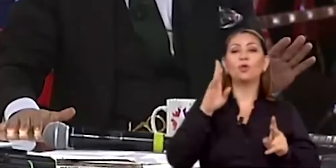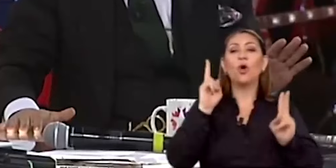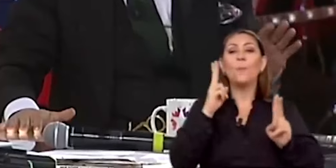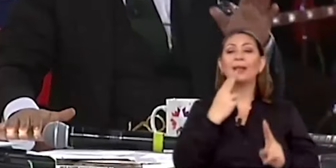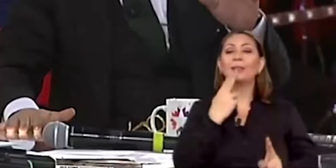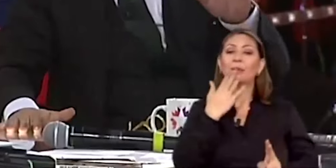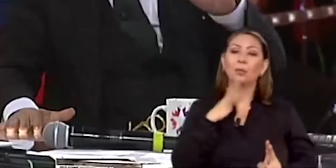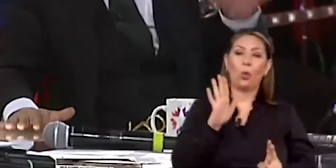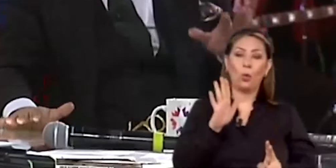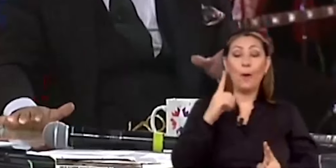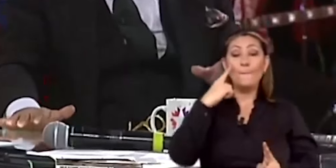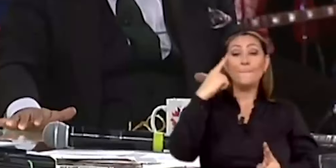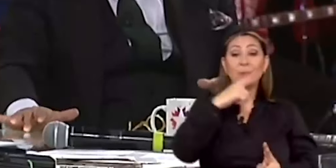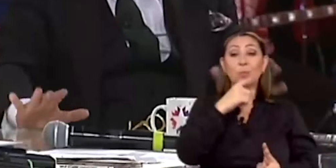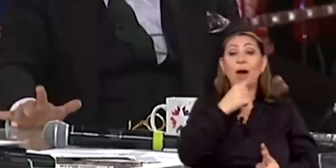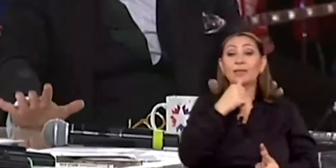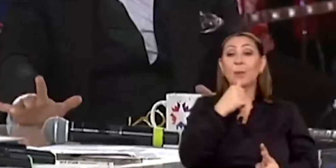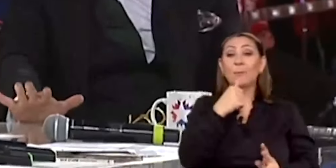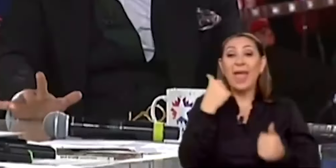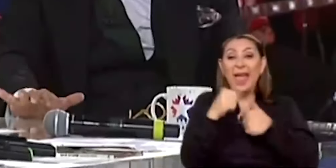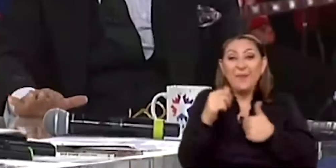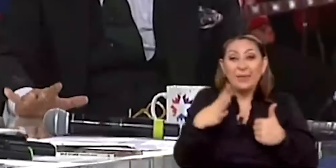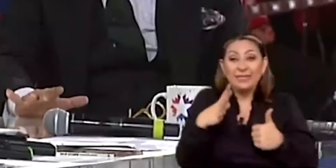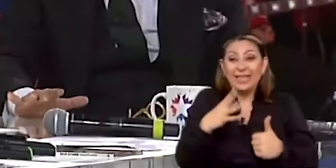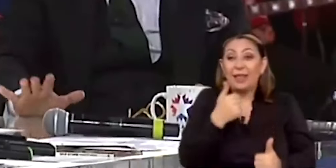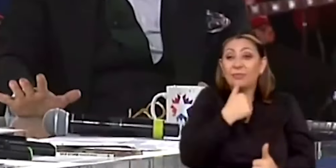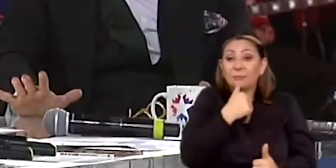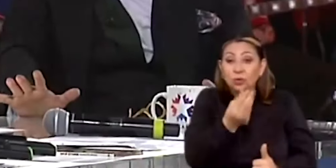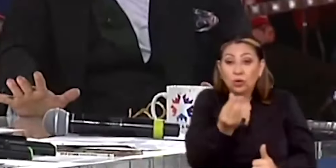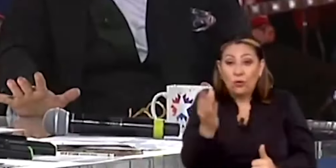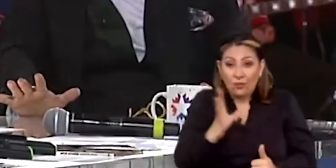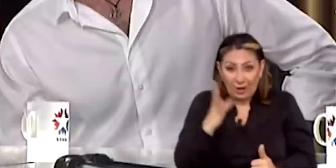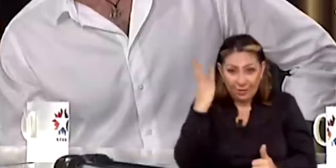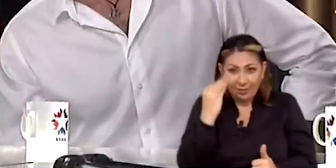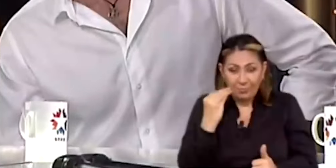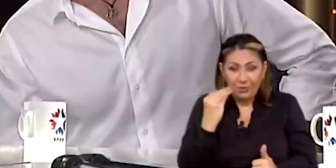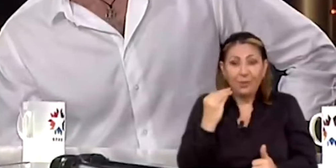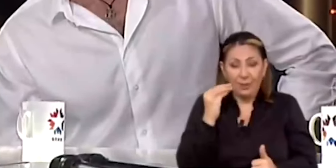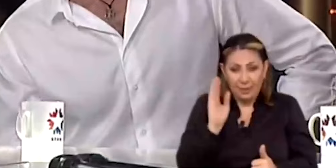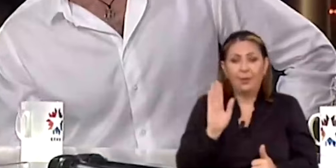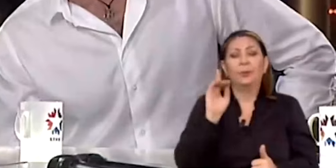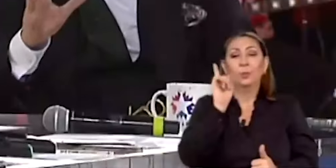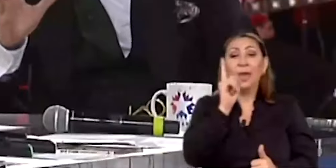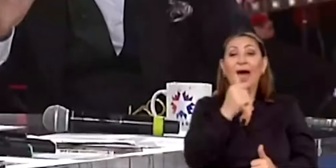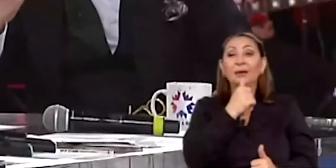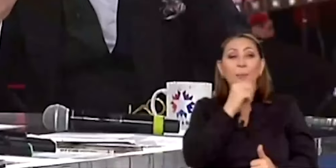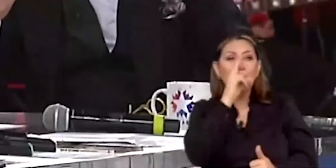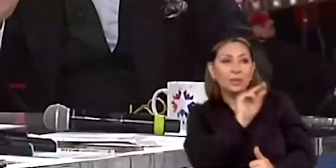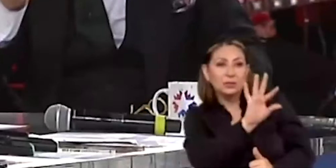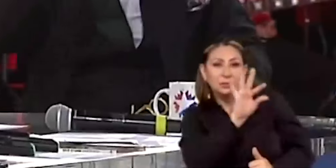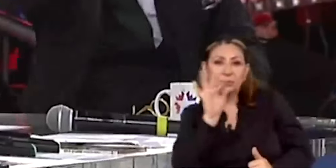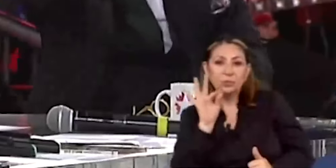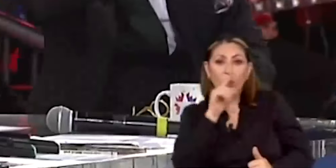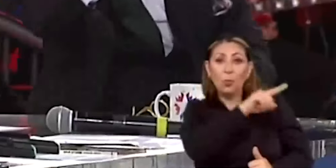kadın yok. Şimdi bu kadar adam var böyle evlenmek istiyor falan filan, anladın mı, kan gövdeyi götürüyor. Bir tek adamdan hoşlanıyor